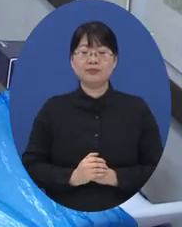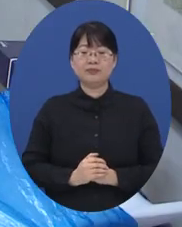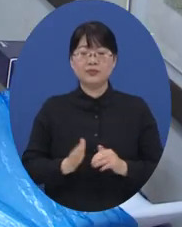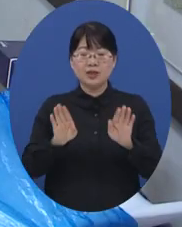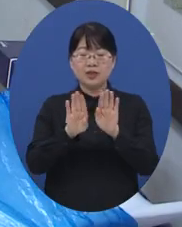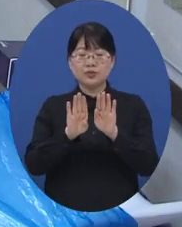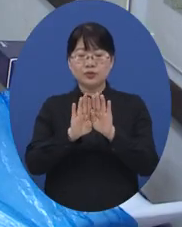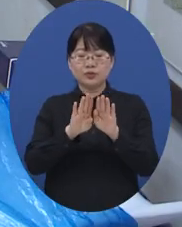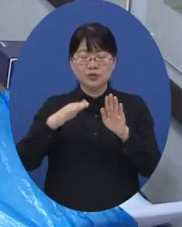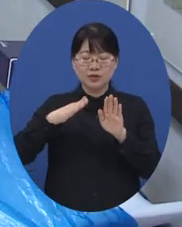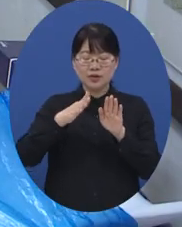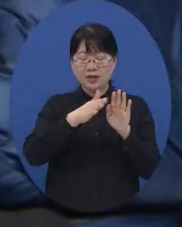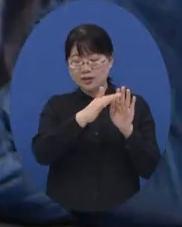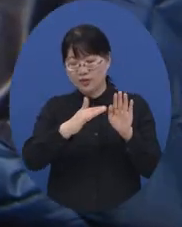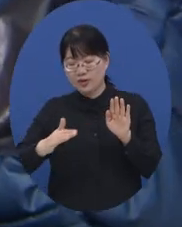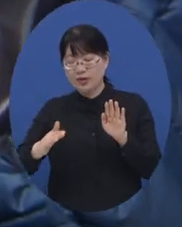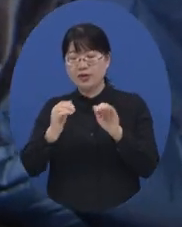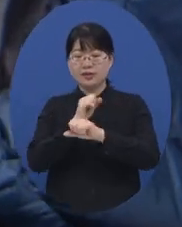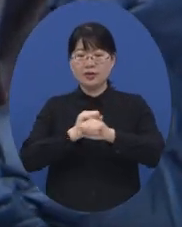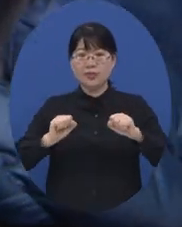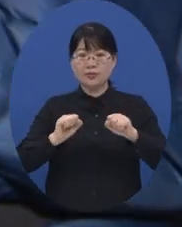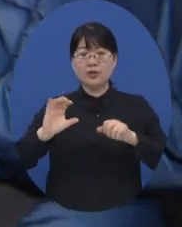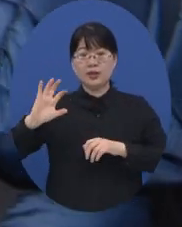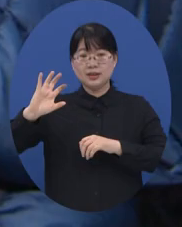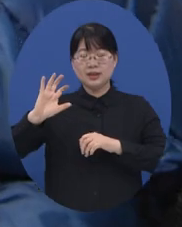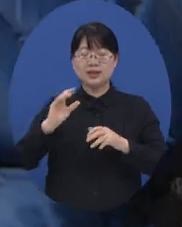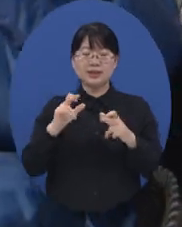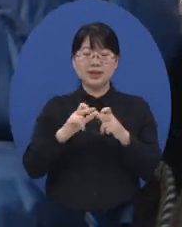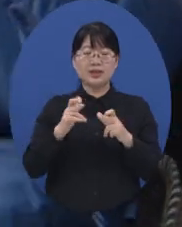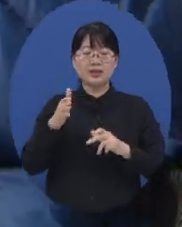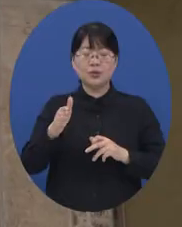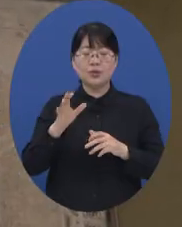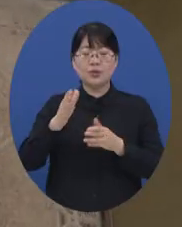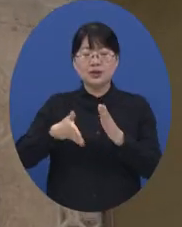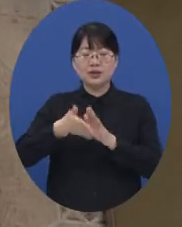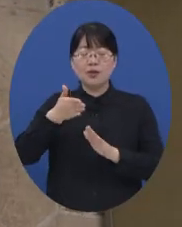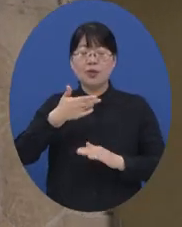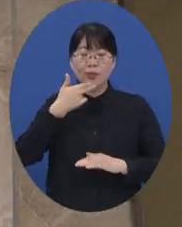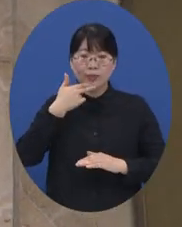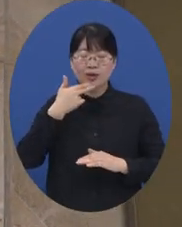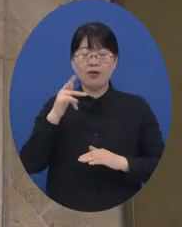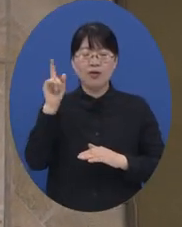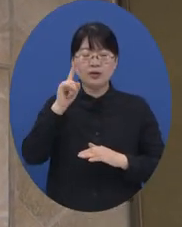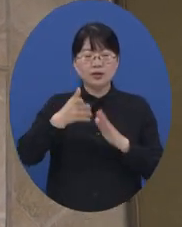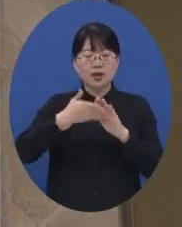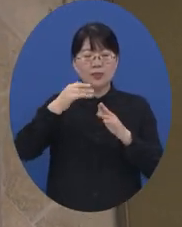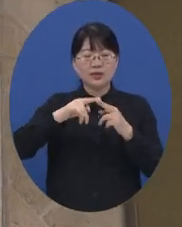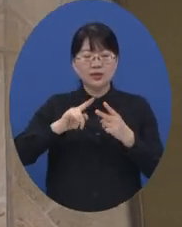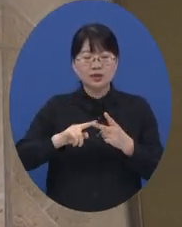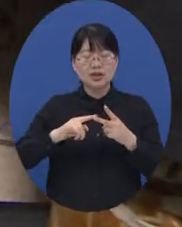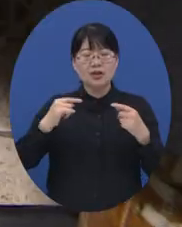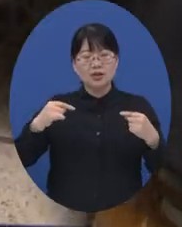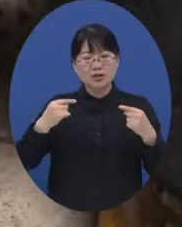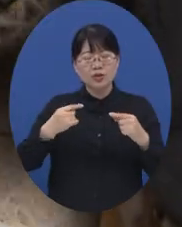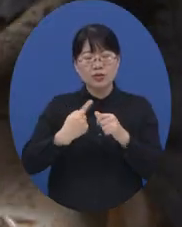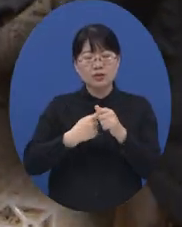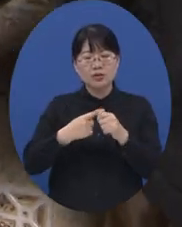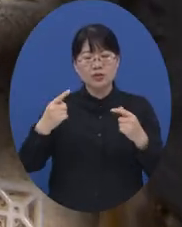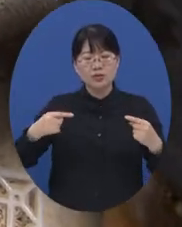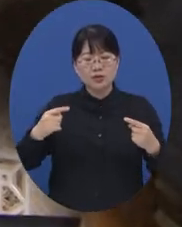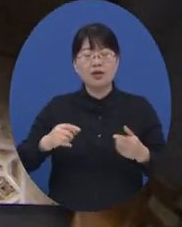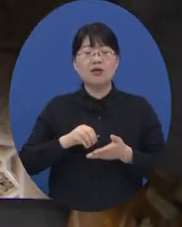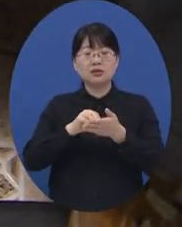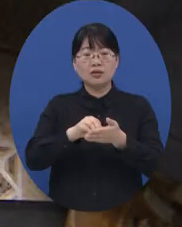출입구 경사로나 넓은 화장실 등 장애인 전용 시설이 갖춰져 있지 않으면 어떤 건물이든 휠체어나 전동기기가 들어가기엔 큰